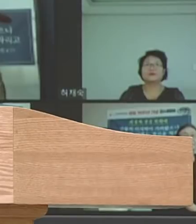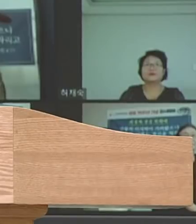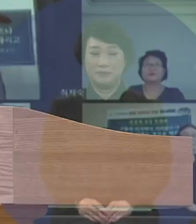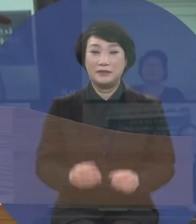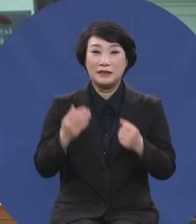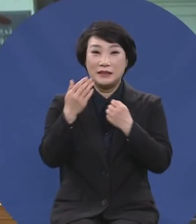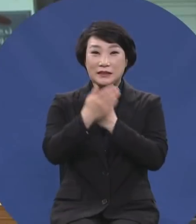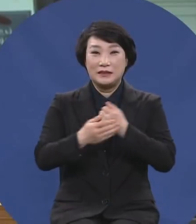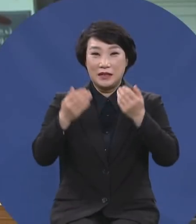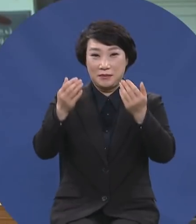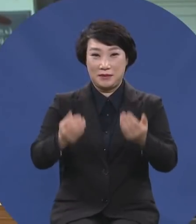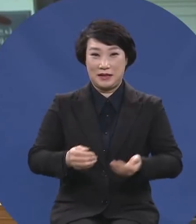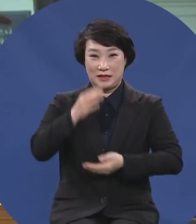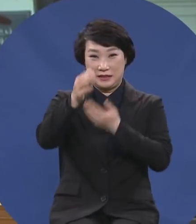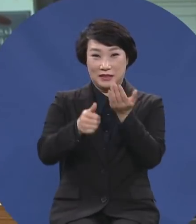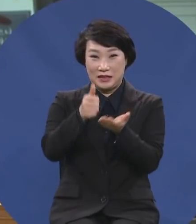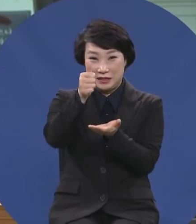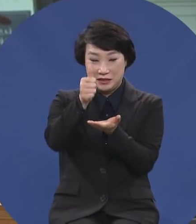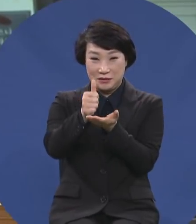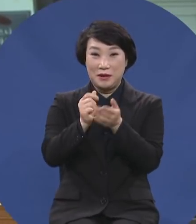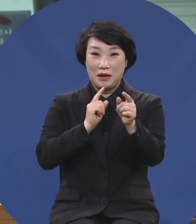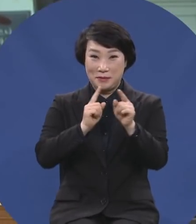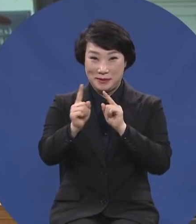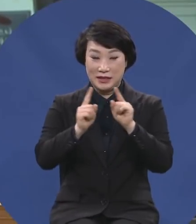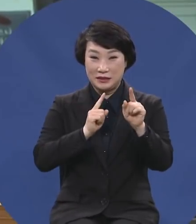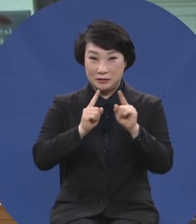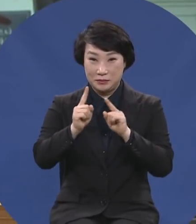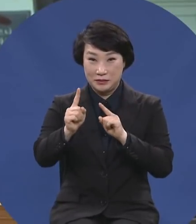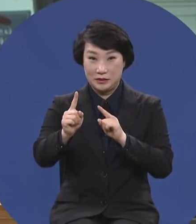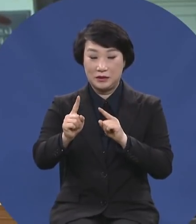은혜 받으실 하나님 말씀은